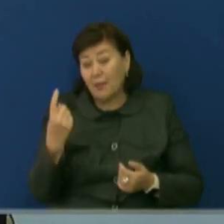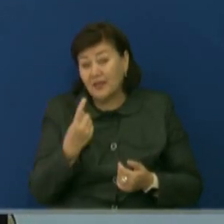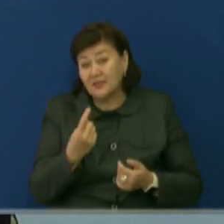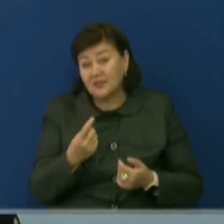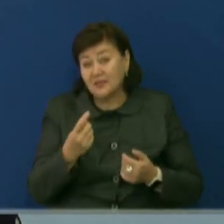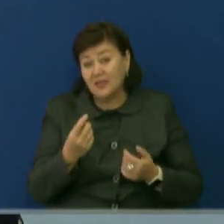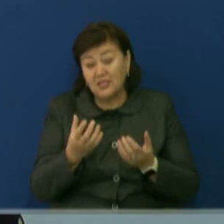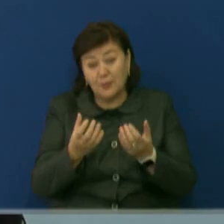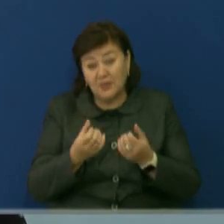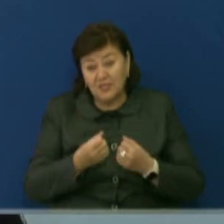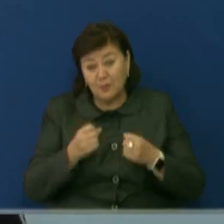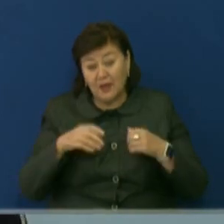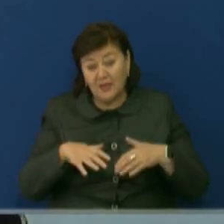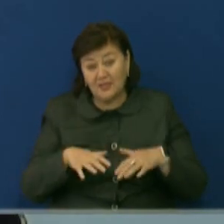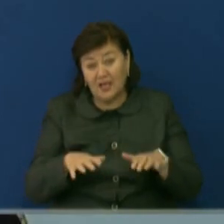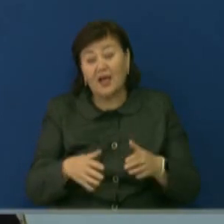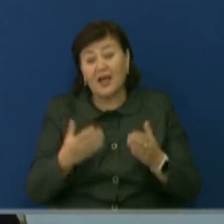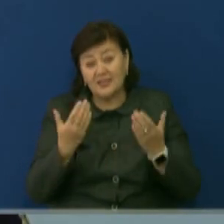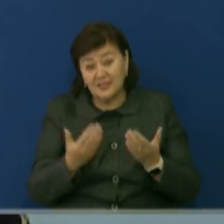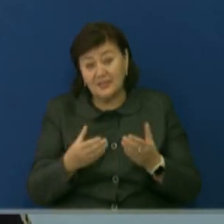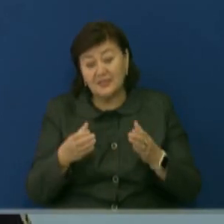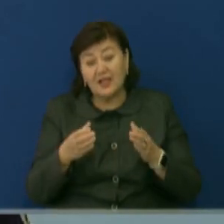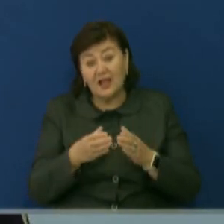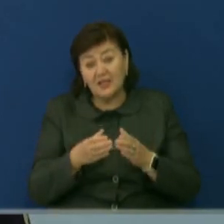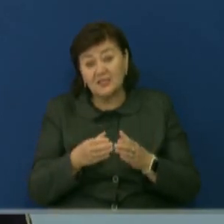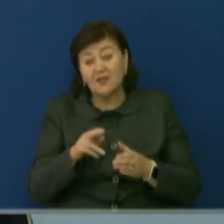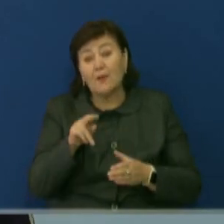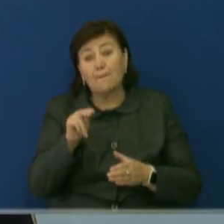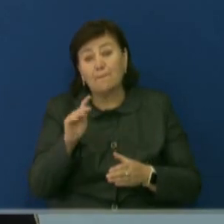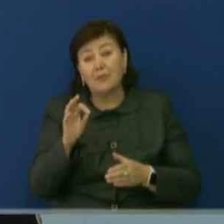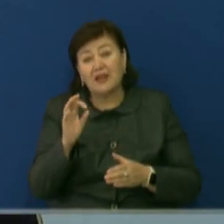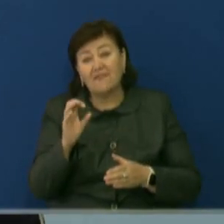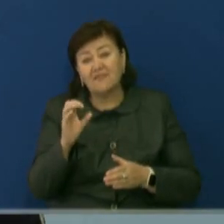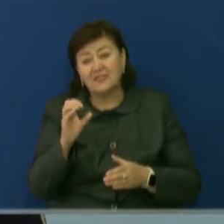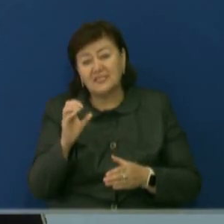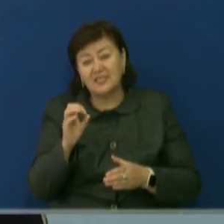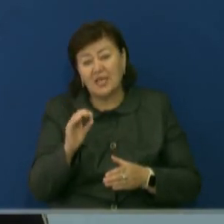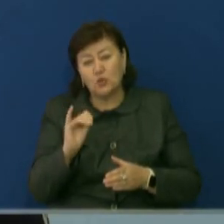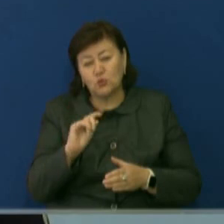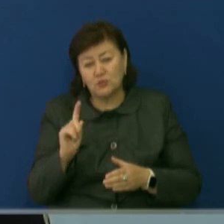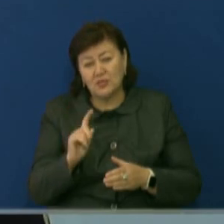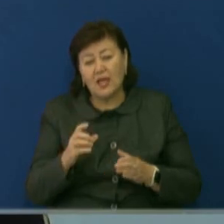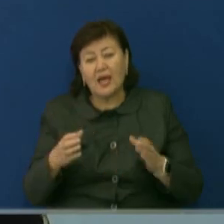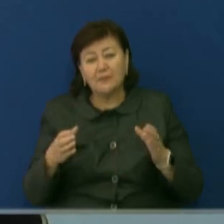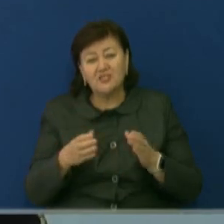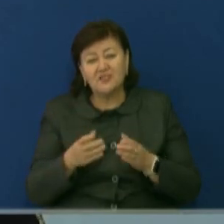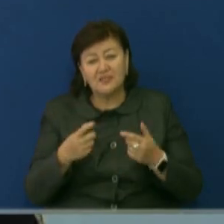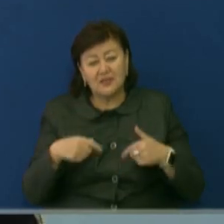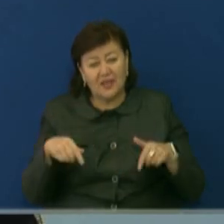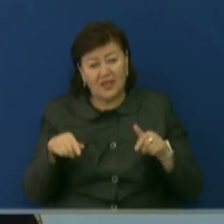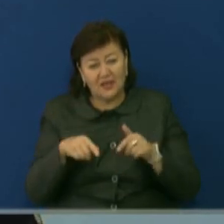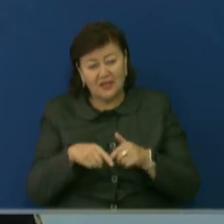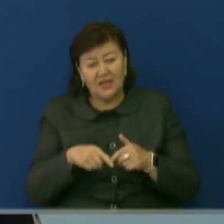приму. А здесь уже коллектив, с одной стороны, профсоюзные организации, общественные организации принимают участие,